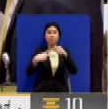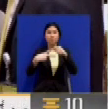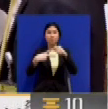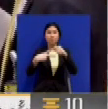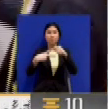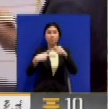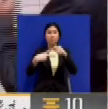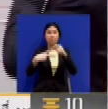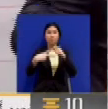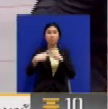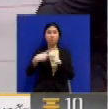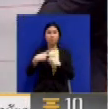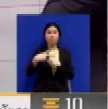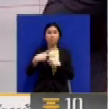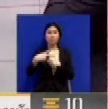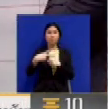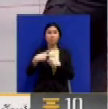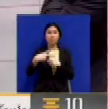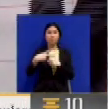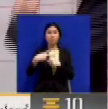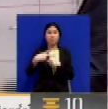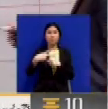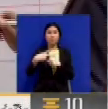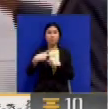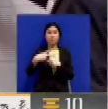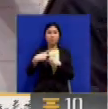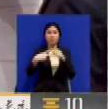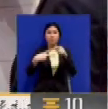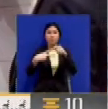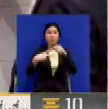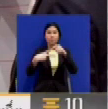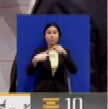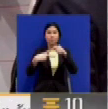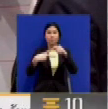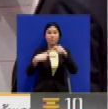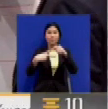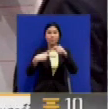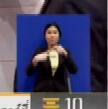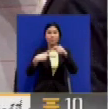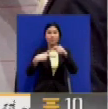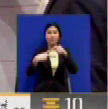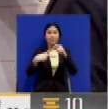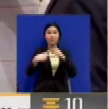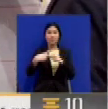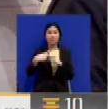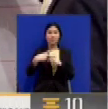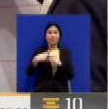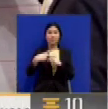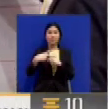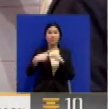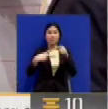คือถ้าไปห้องน้ำมาเพื่อกิจกรรมบางอย่างเนี่ยนะซึ่งไม่ใช่เป็นการระบายทุกข์นะก็ถือเป็นเรื่องแปลกว่าสมัยนี้เขามีพร้อมเพย์หมด